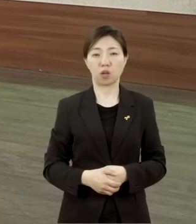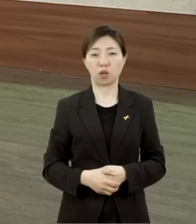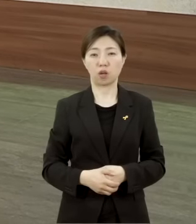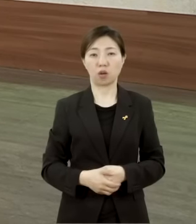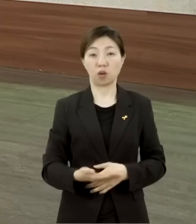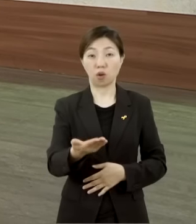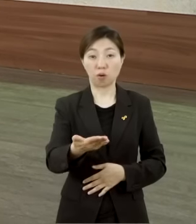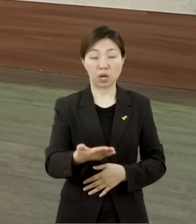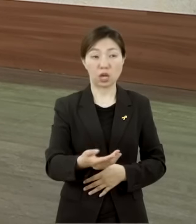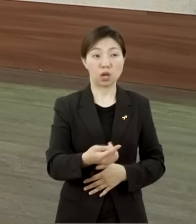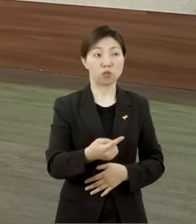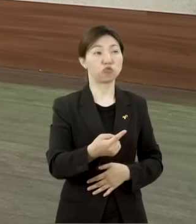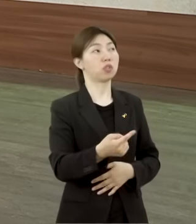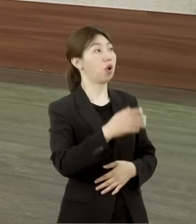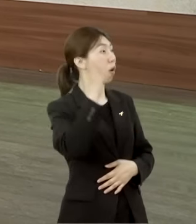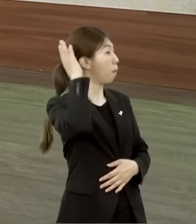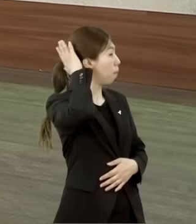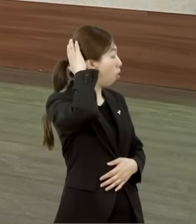높았어요